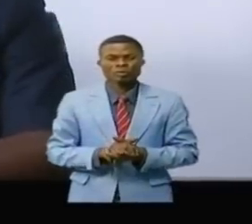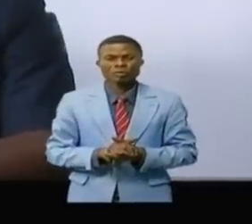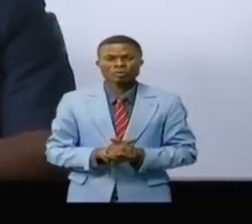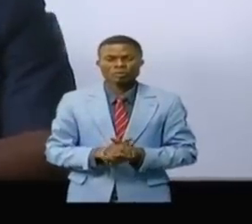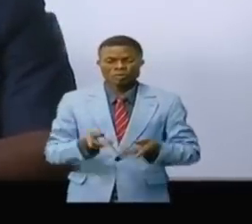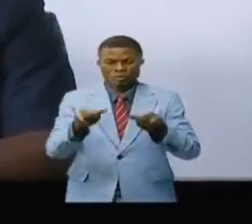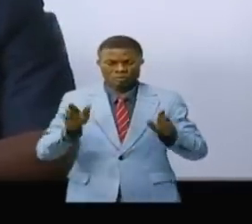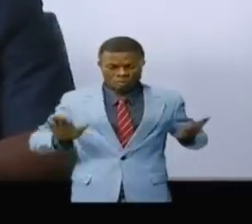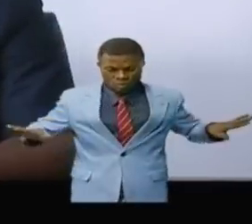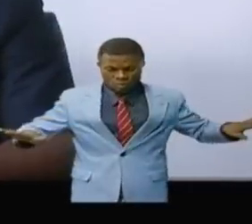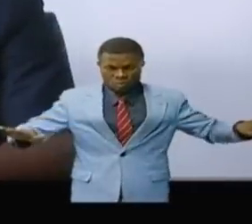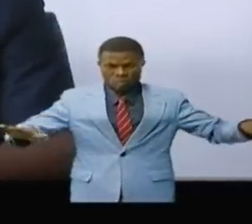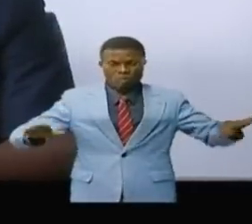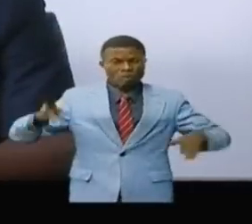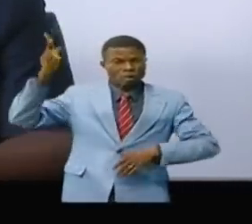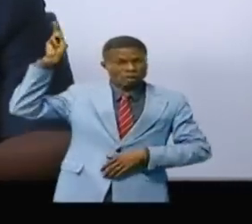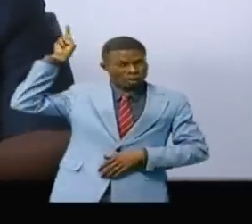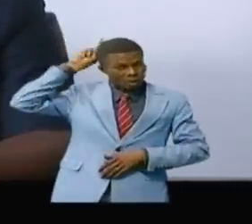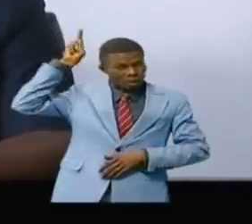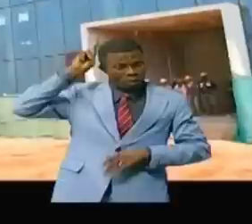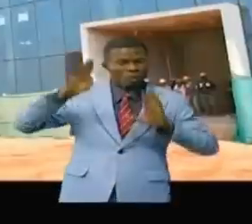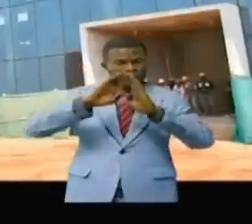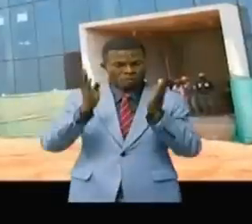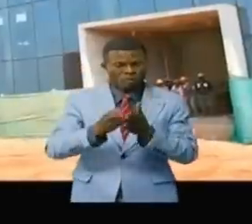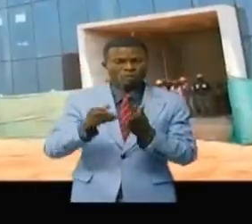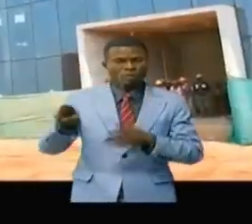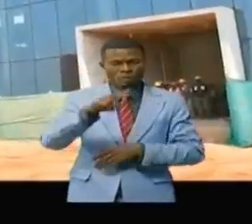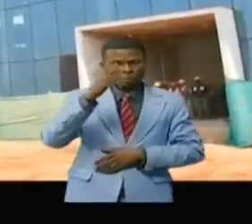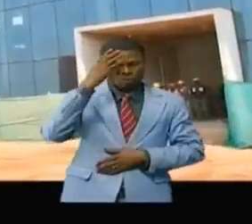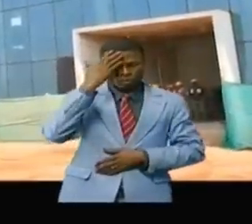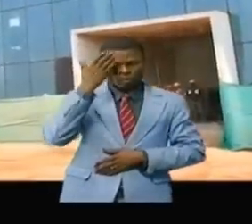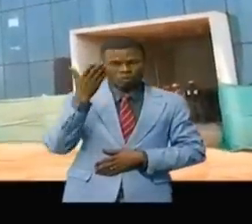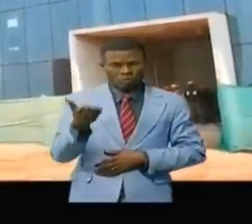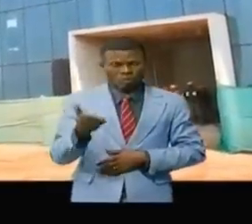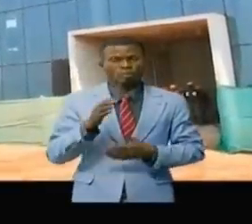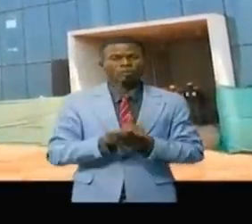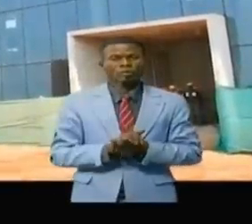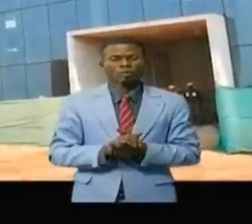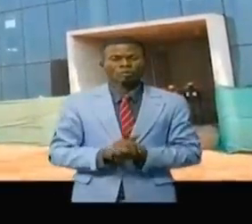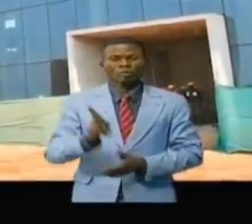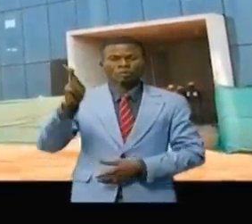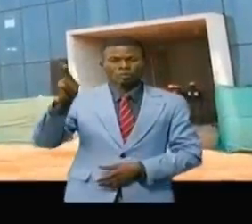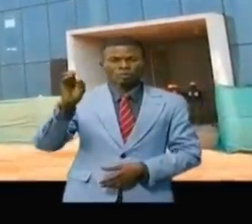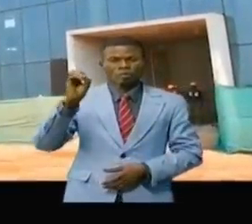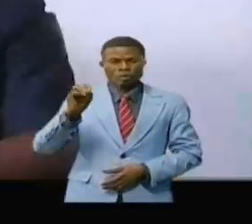L'aéroport de Kolwezi, tout le monde le sait, que